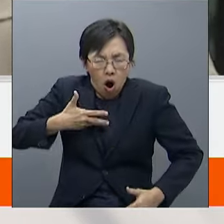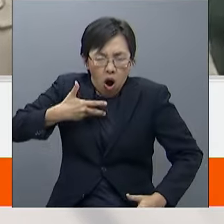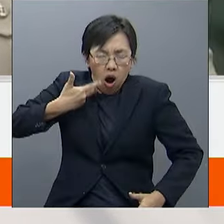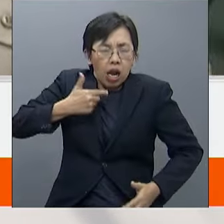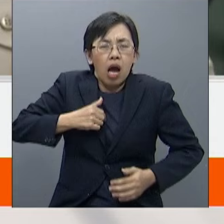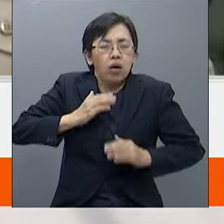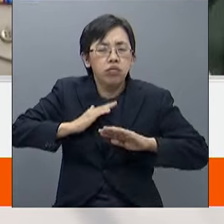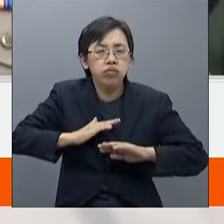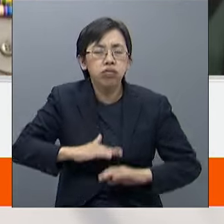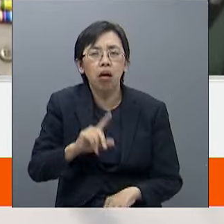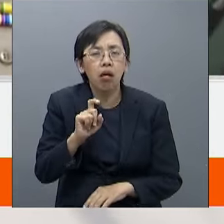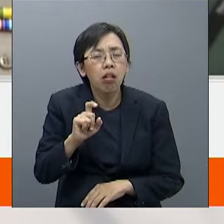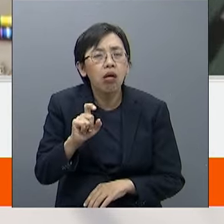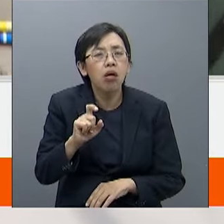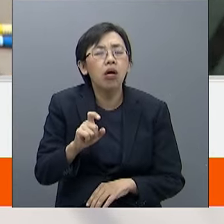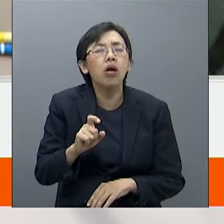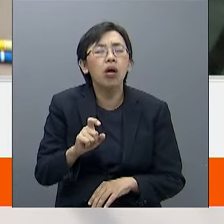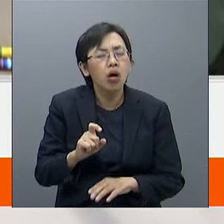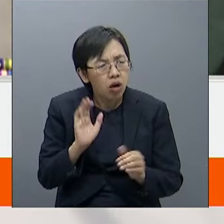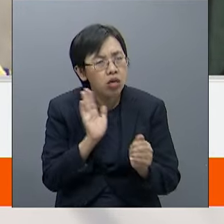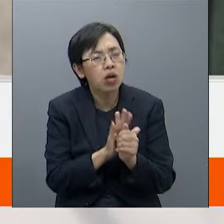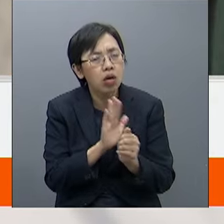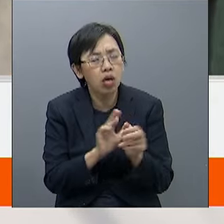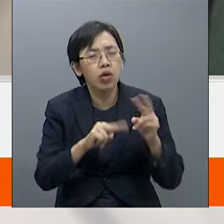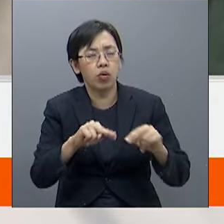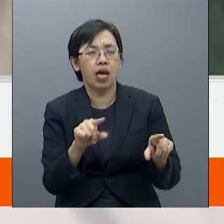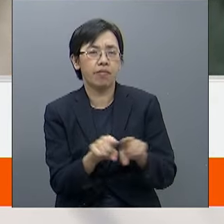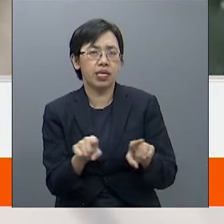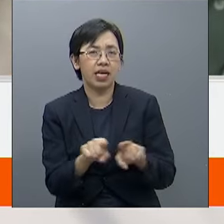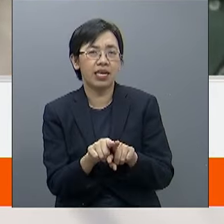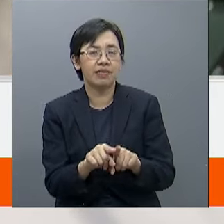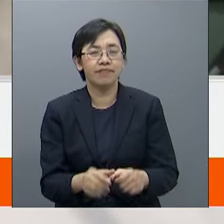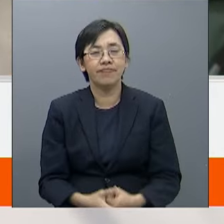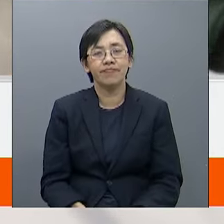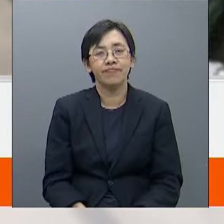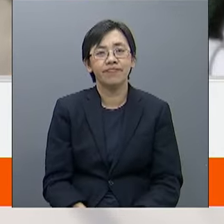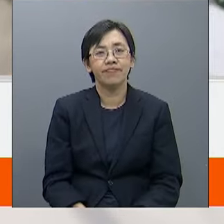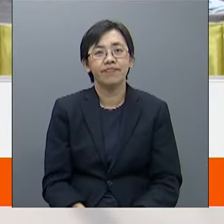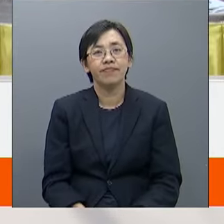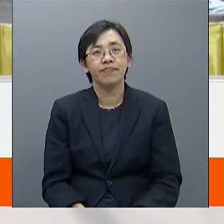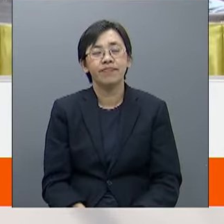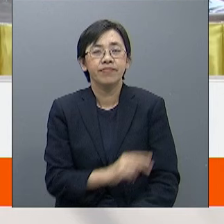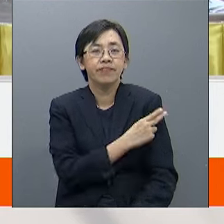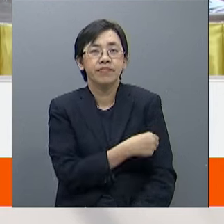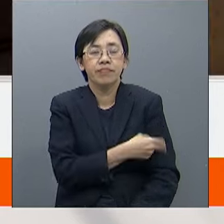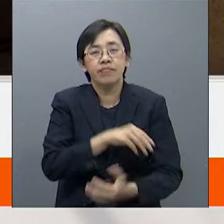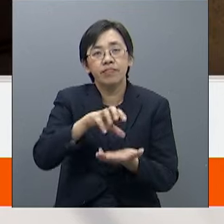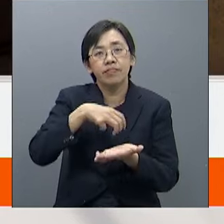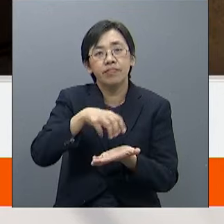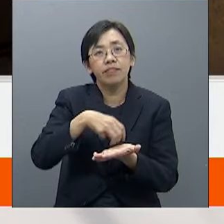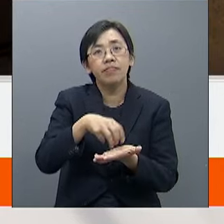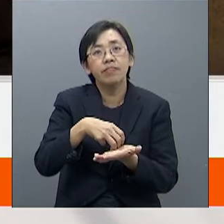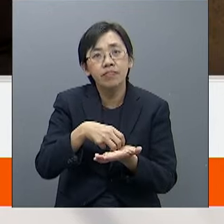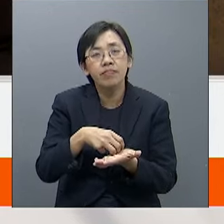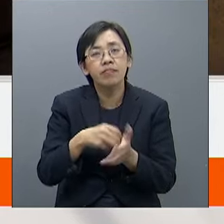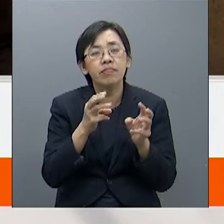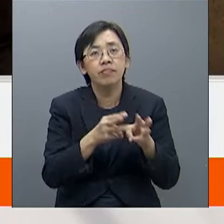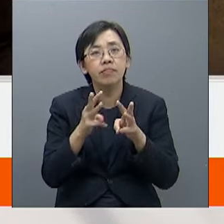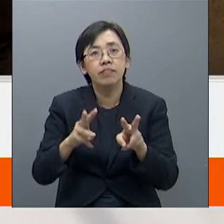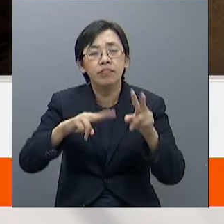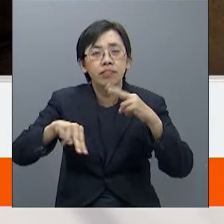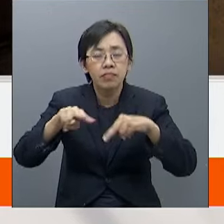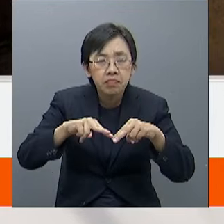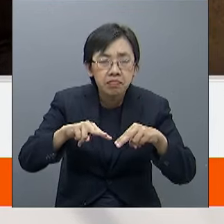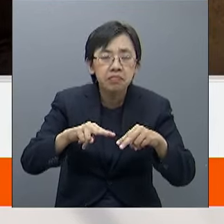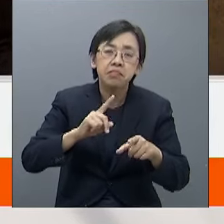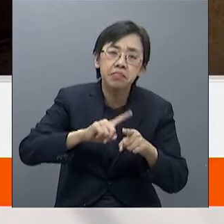เป็นคนที่เขาต้องการให้ความช่วยเหลือเหมือนกันนะคะ ค่ะถ้าฟังจากคุณหมอแล้วเนี่ยก็ดูเหมือนกับว่ามาตรการในการตรวจค้นอาวุธ